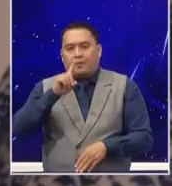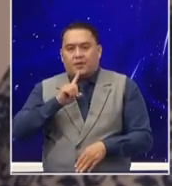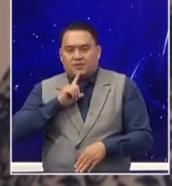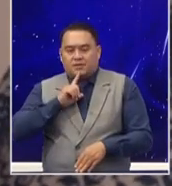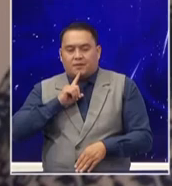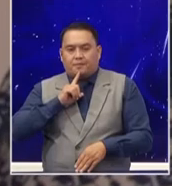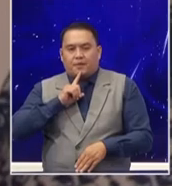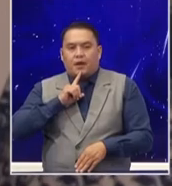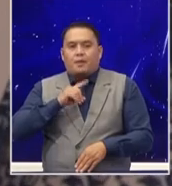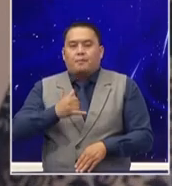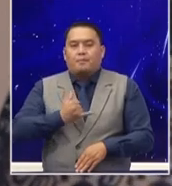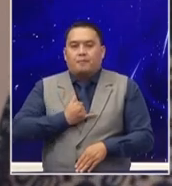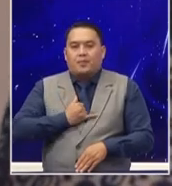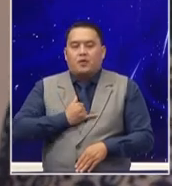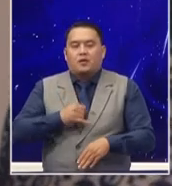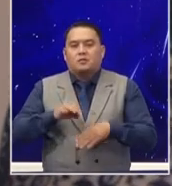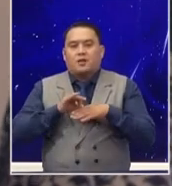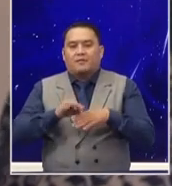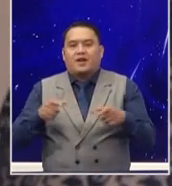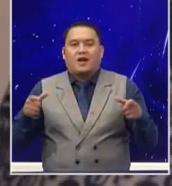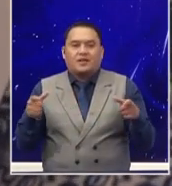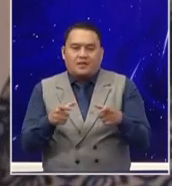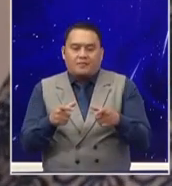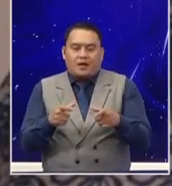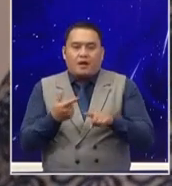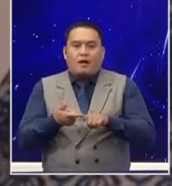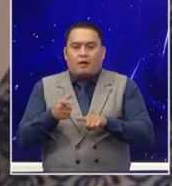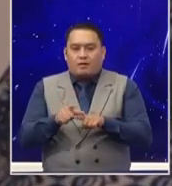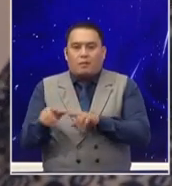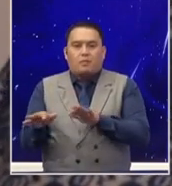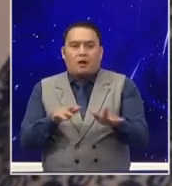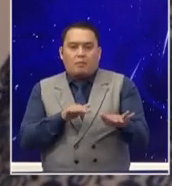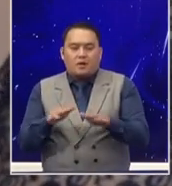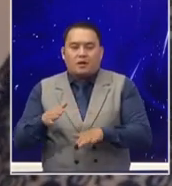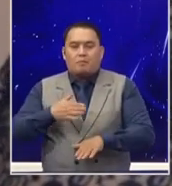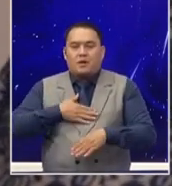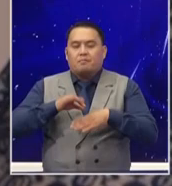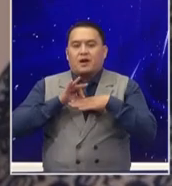в связи с небольшим послаблением карантина, значит, данное мероприятие